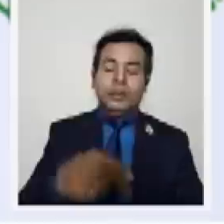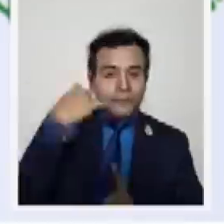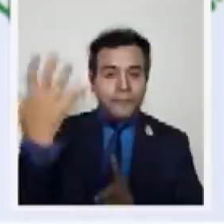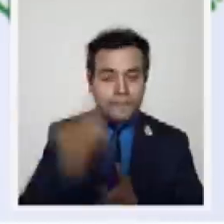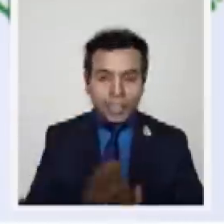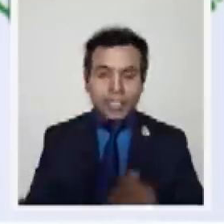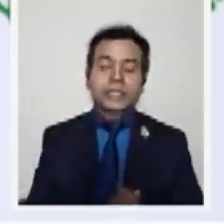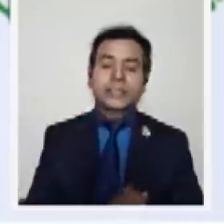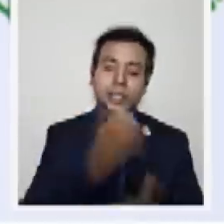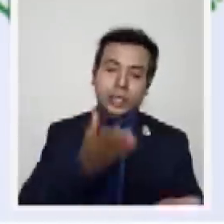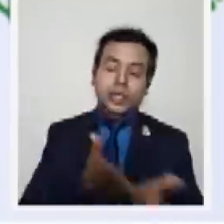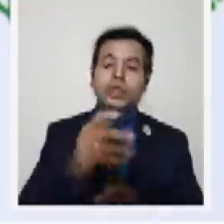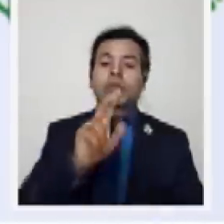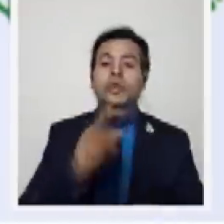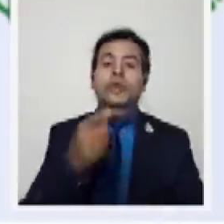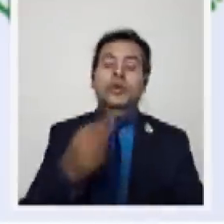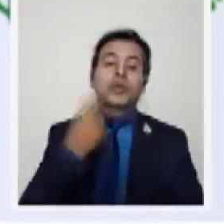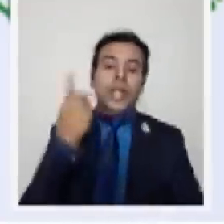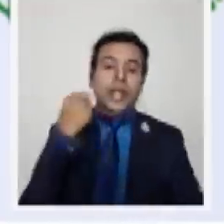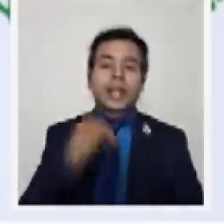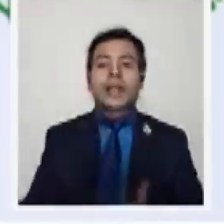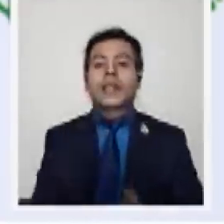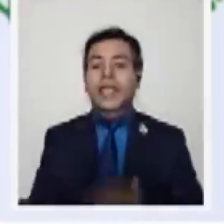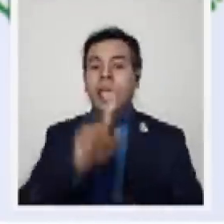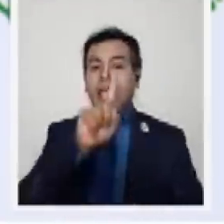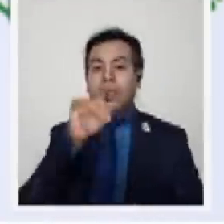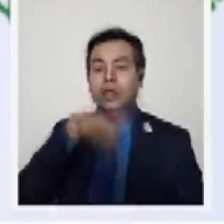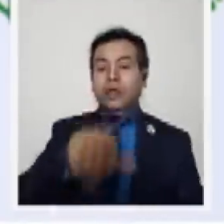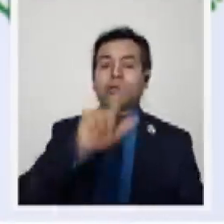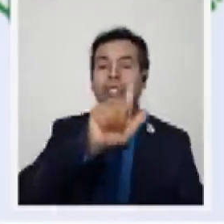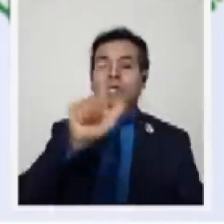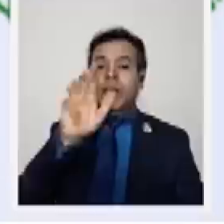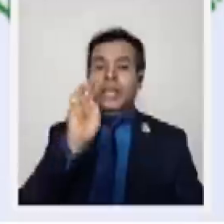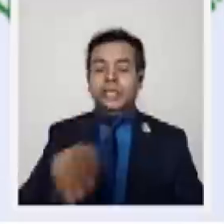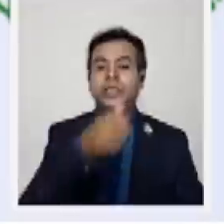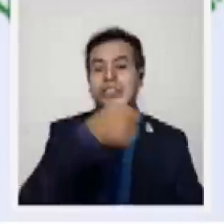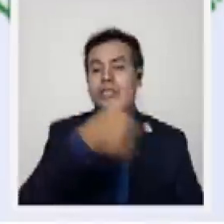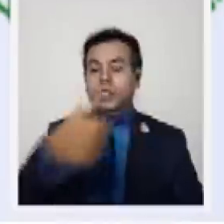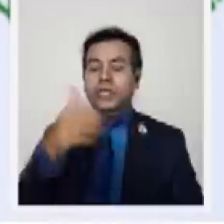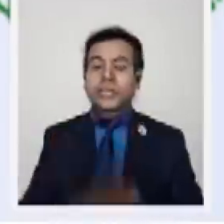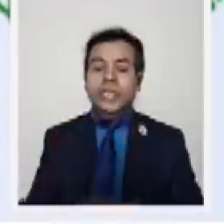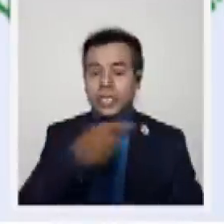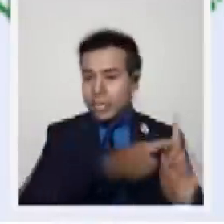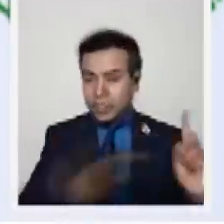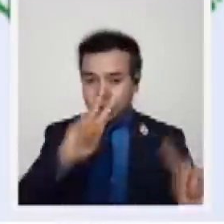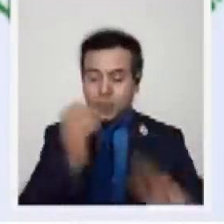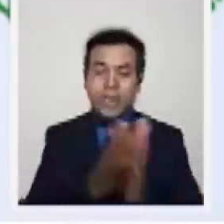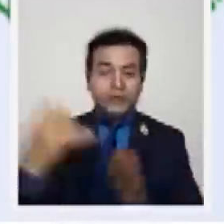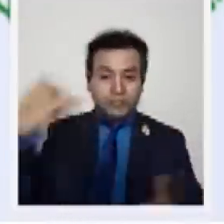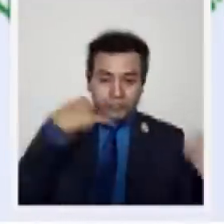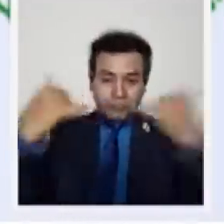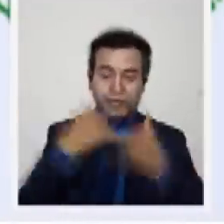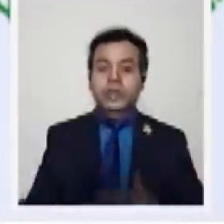টেলিফোনের মাধ্যমে স্বাস্থ্য পরামর্শ দেয়া এবং ফোন কল গ্রহণ করা অব্যাহত আছে। 24 ঘন্টায় ফোন কল গ্রহণ করা হয়েছে